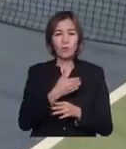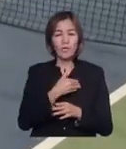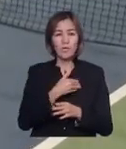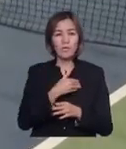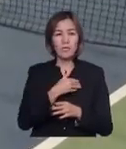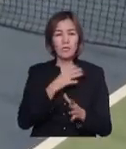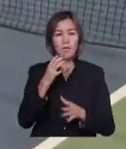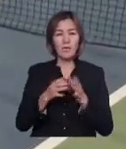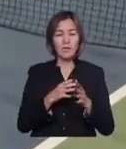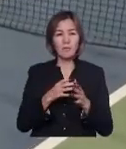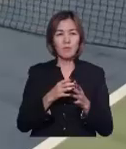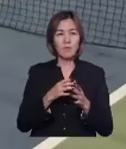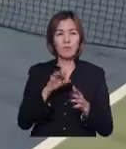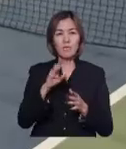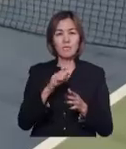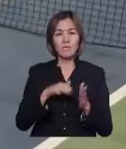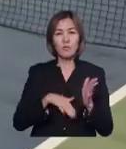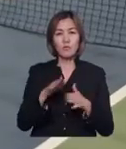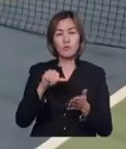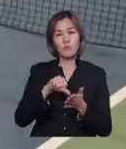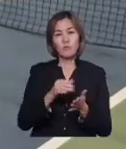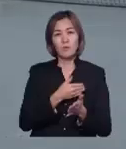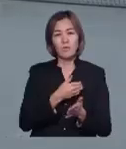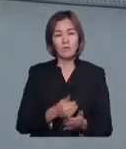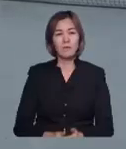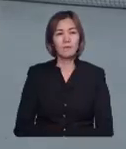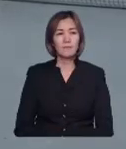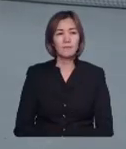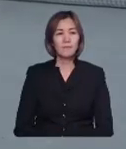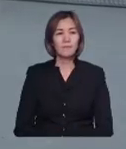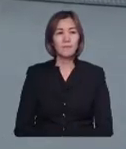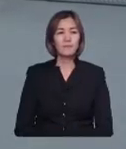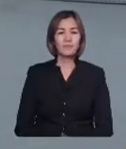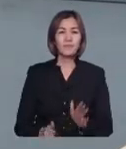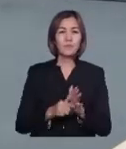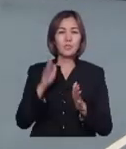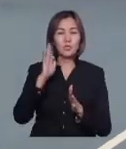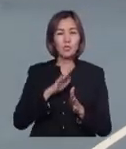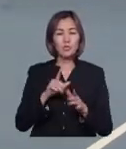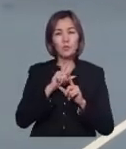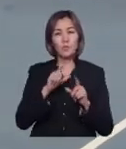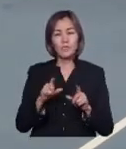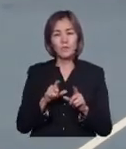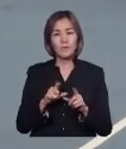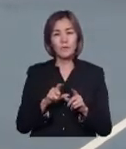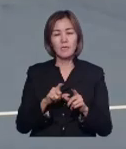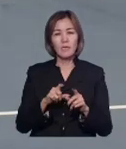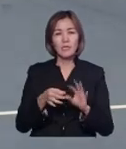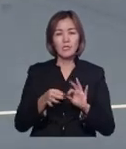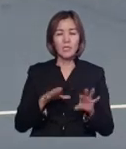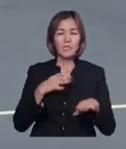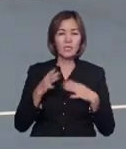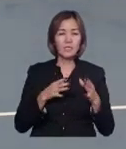Елімнің әлемдік теннис державасы болуына үлес қоссам деймін. Жетісу теннис мектебінің оқушылары жақсы дайындық